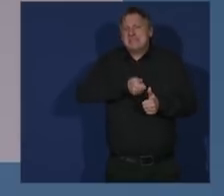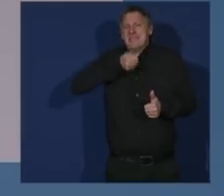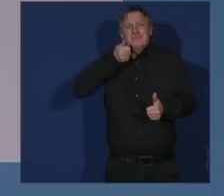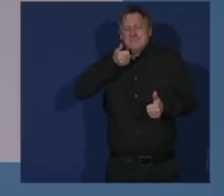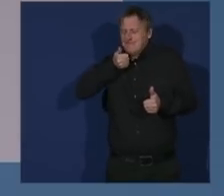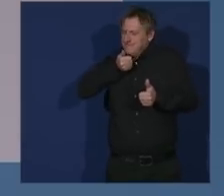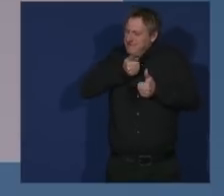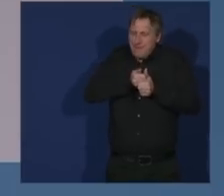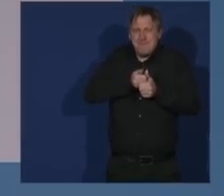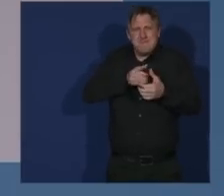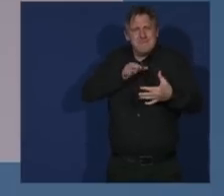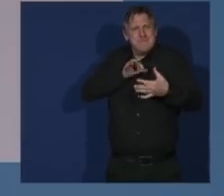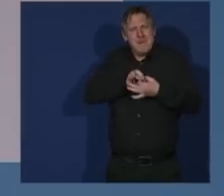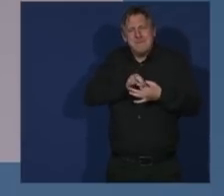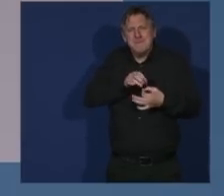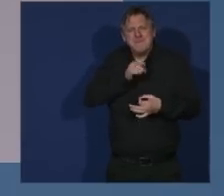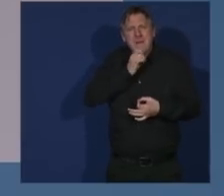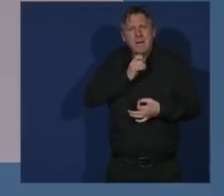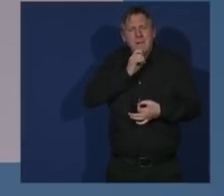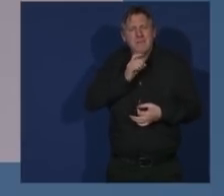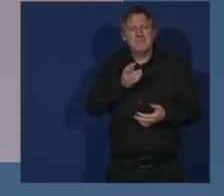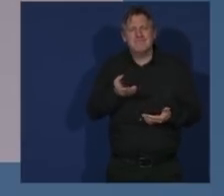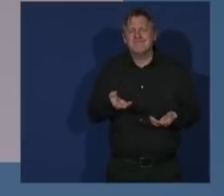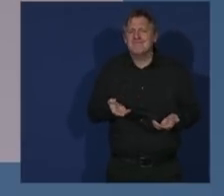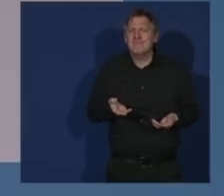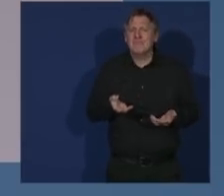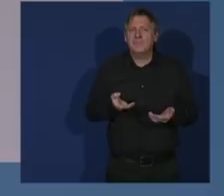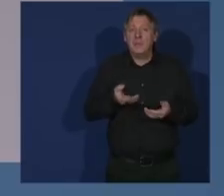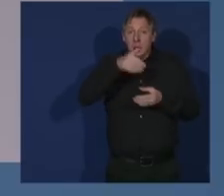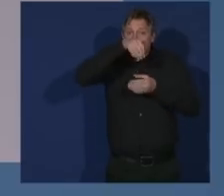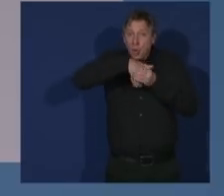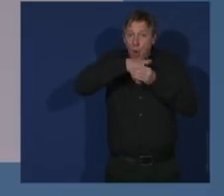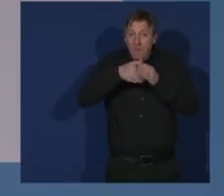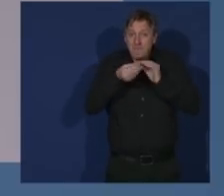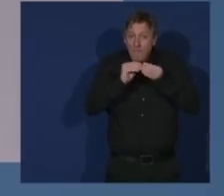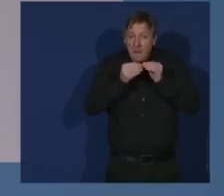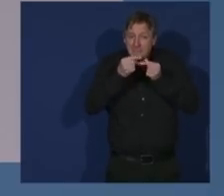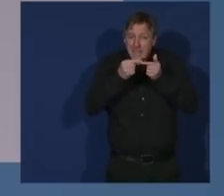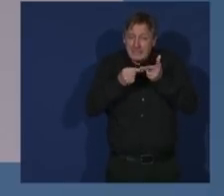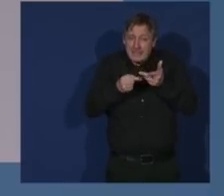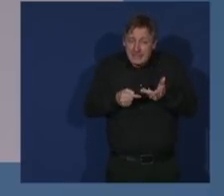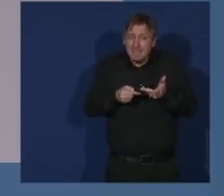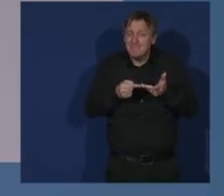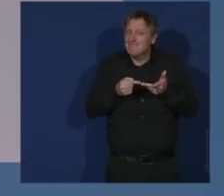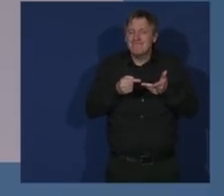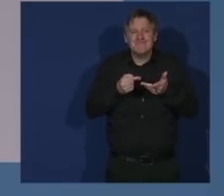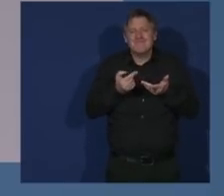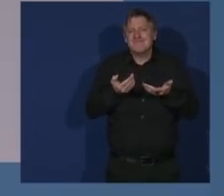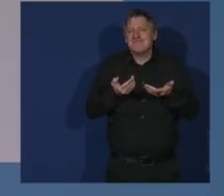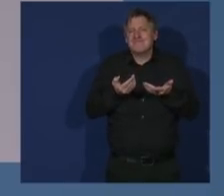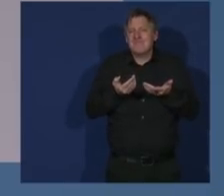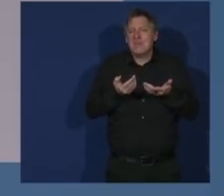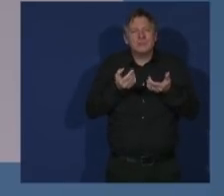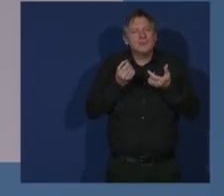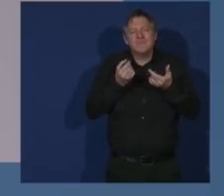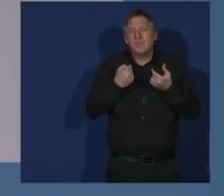pense. Je pense que la source de tous nos maux internes est la même. Nous avons parfois perdu